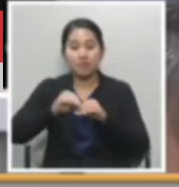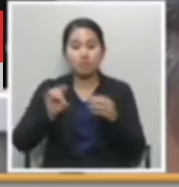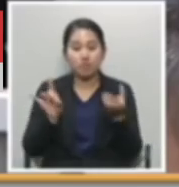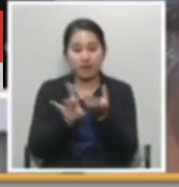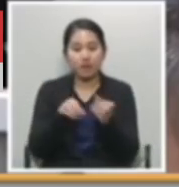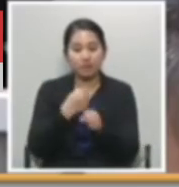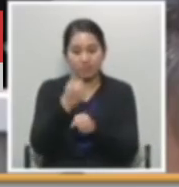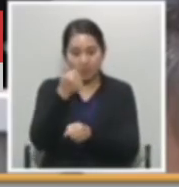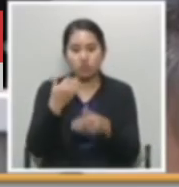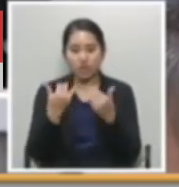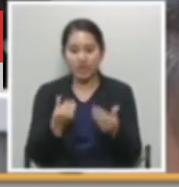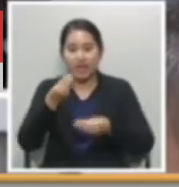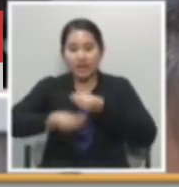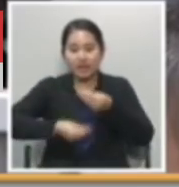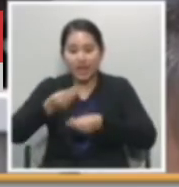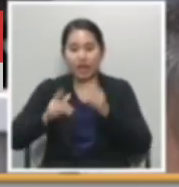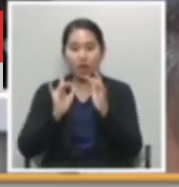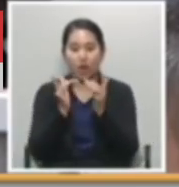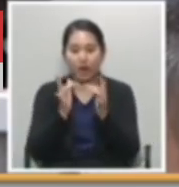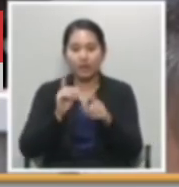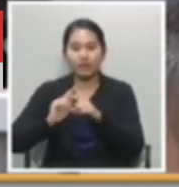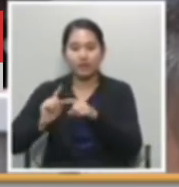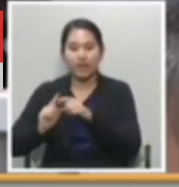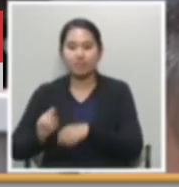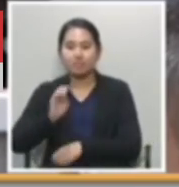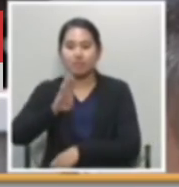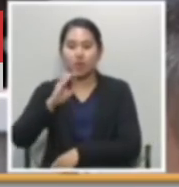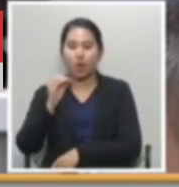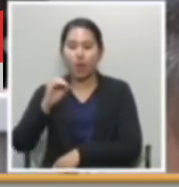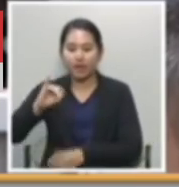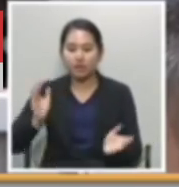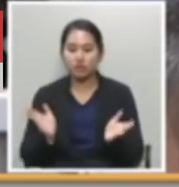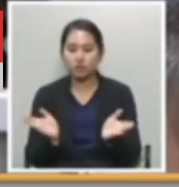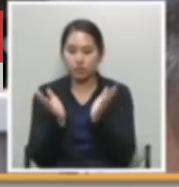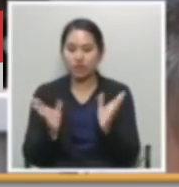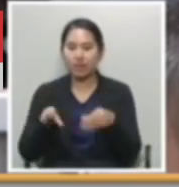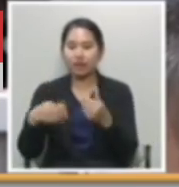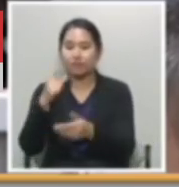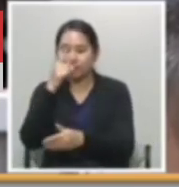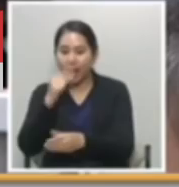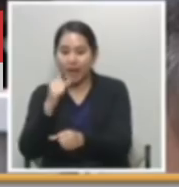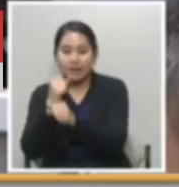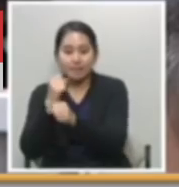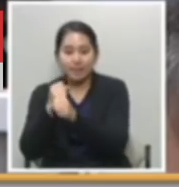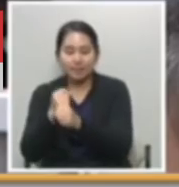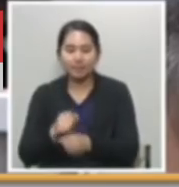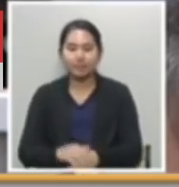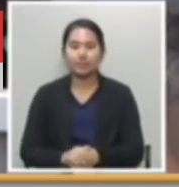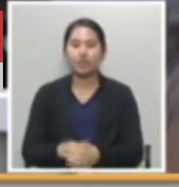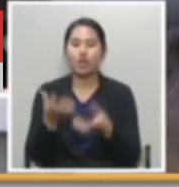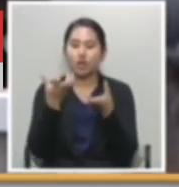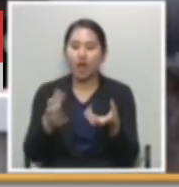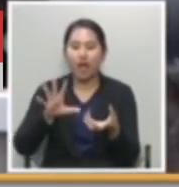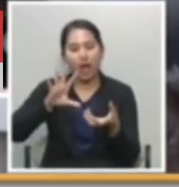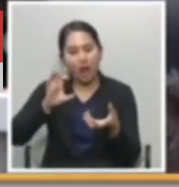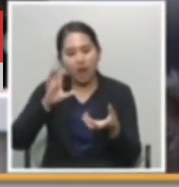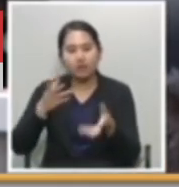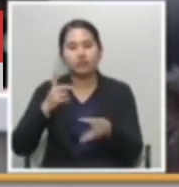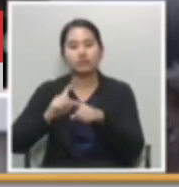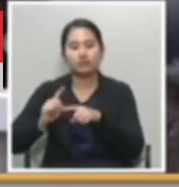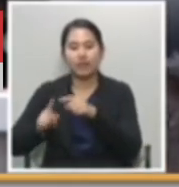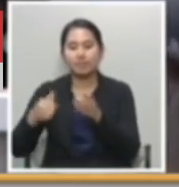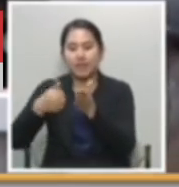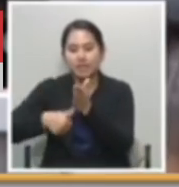ทยเนี่ยมันจะเจ๊งแล้วท่านไปให้ส่งเสริม BOI ให้ต่างชาติเข้ามาทำแล้วบอกว่าชิ้นหนึ่งไม่เกิน500หรือเท่าไหร่ไม่ต้องเสียภ